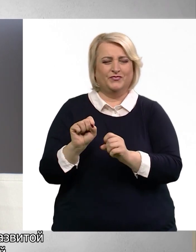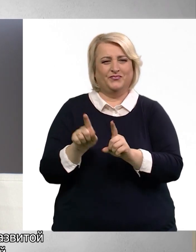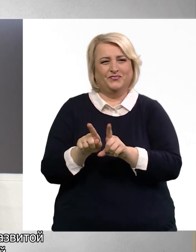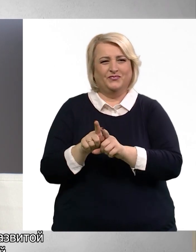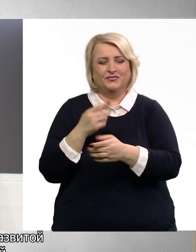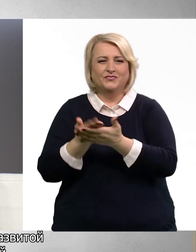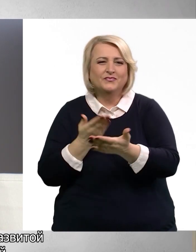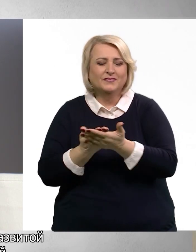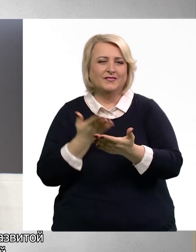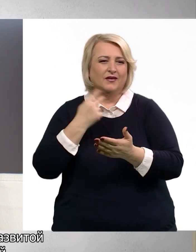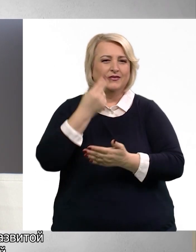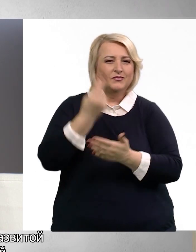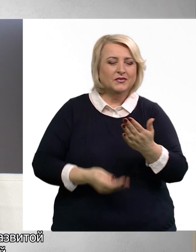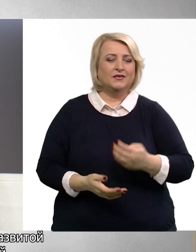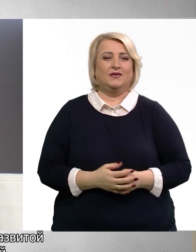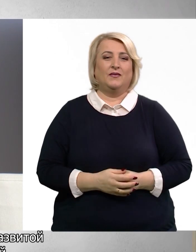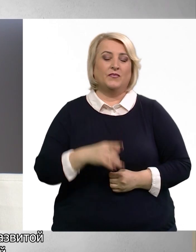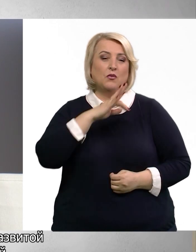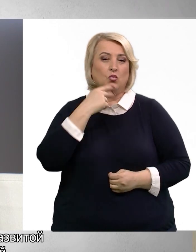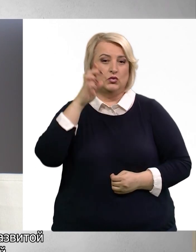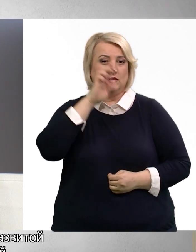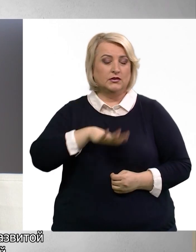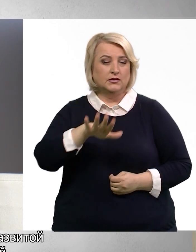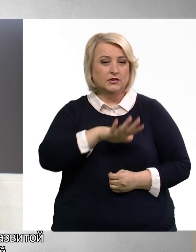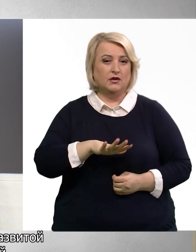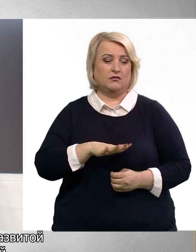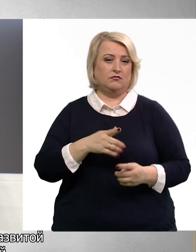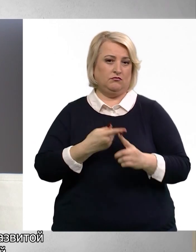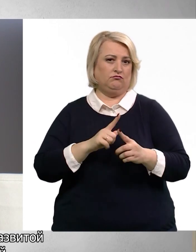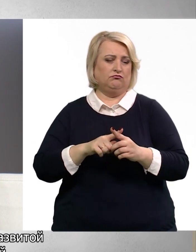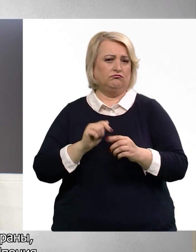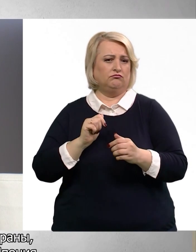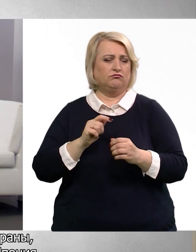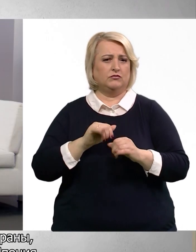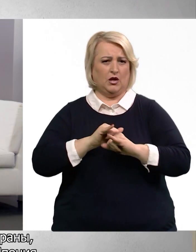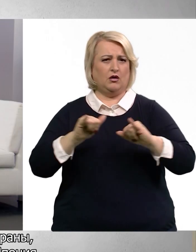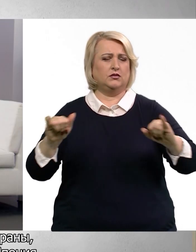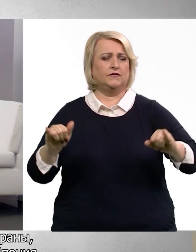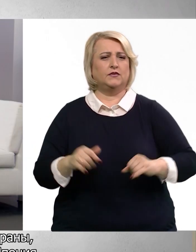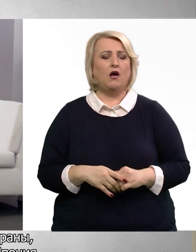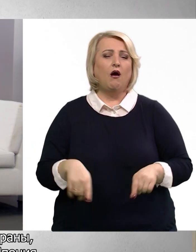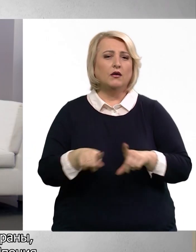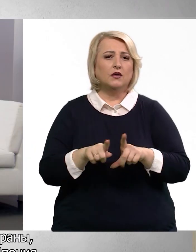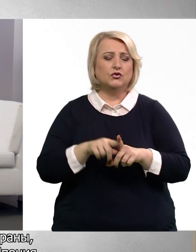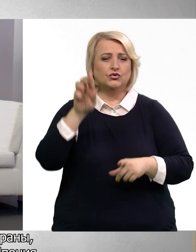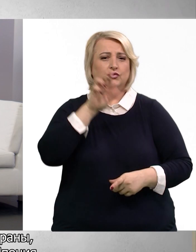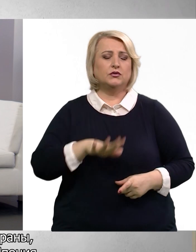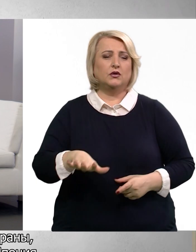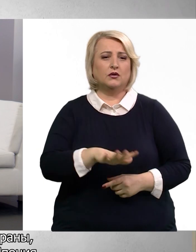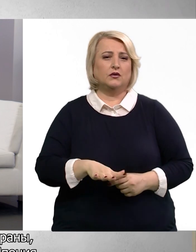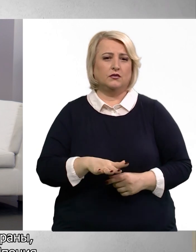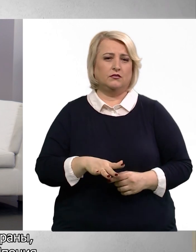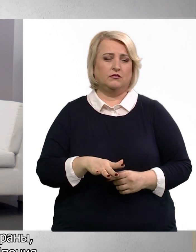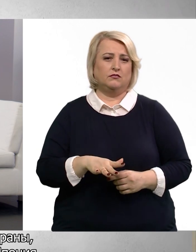multe țări, mai ales țările dezvoltate din economia națională, dar și țările deci